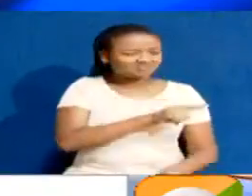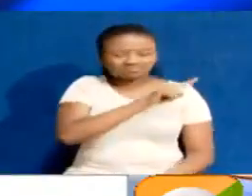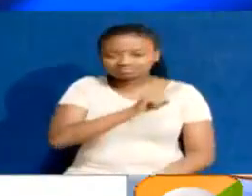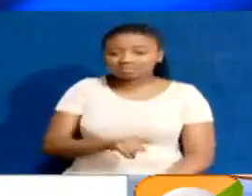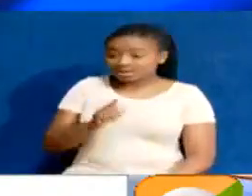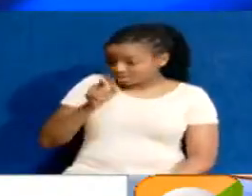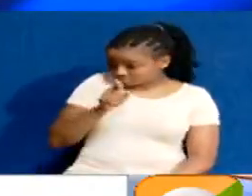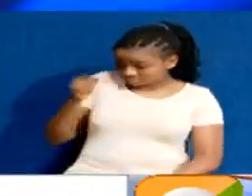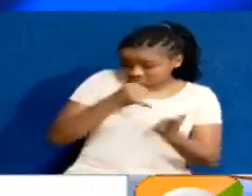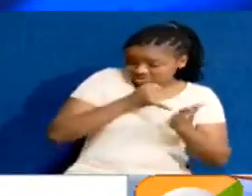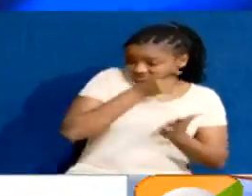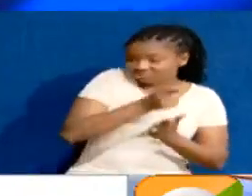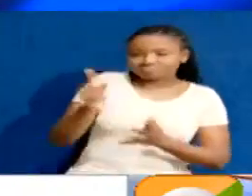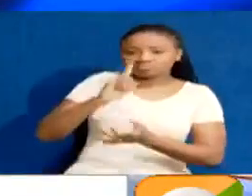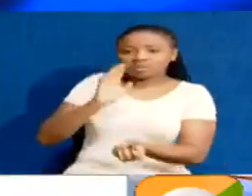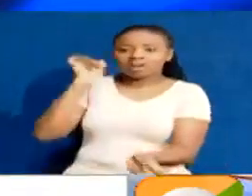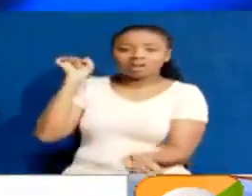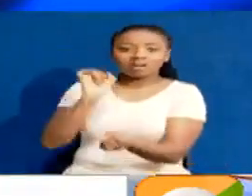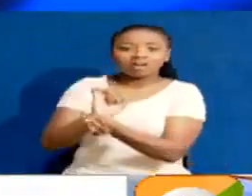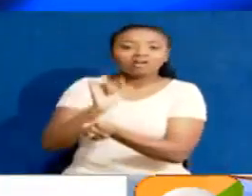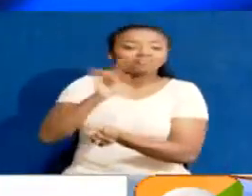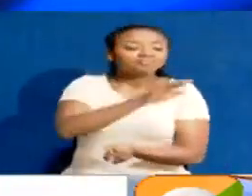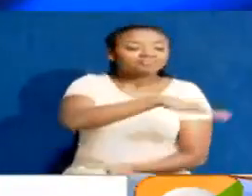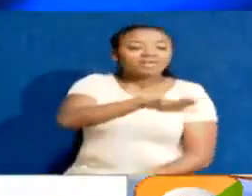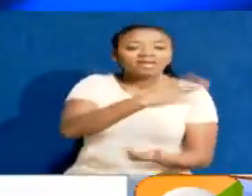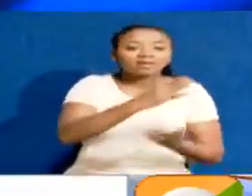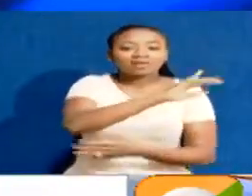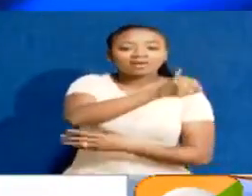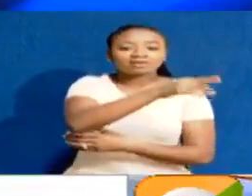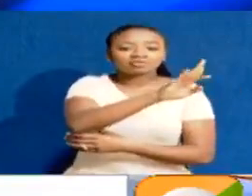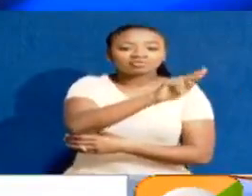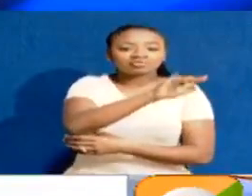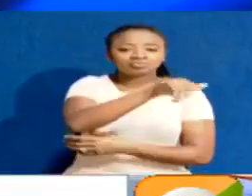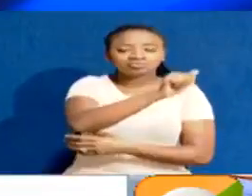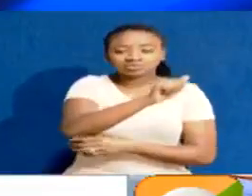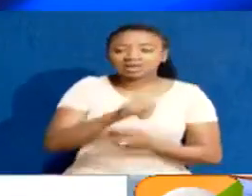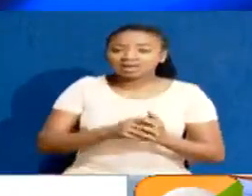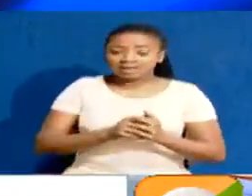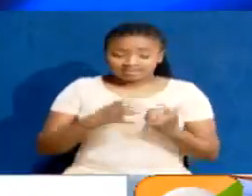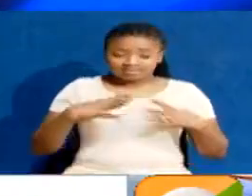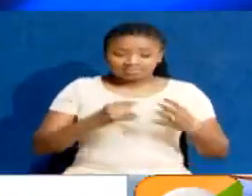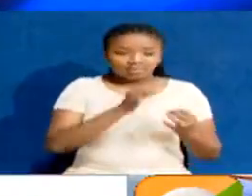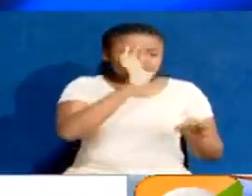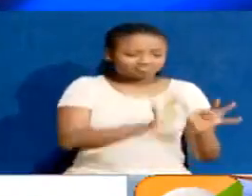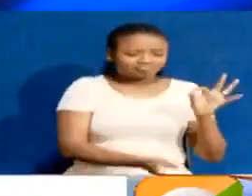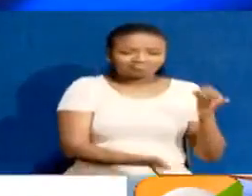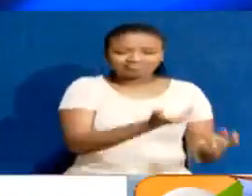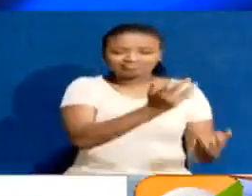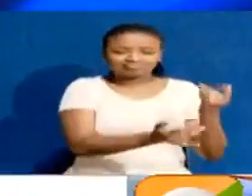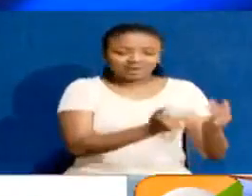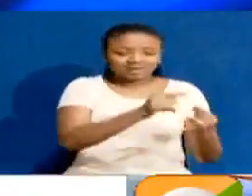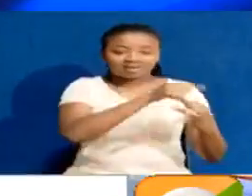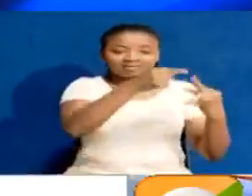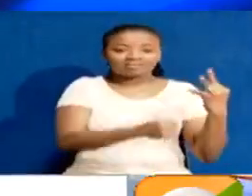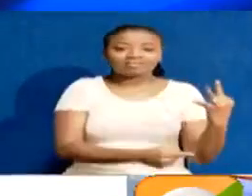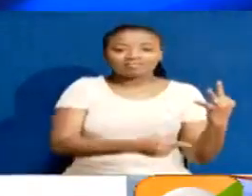waliohusika watakabiliwa kisheria. Mauaji haya yalitokea eneo la Junju ambapo wakaazi wanadaiwa kuwateketeza watatu hao sehemu tofauti